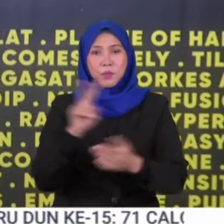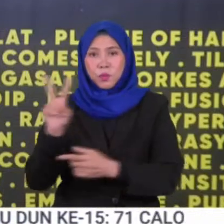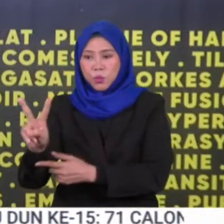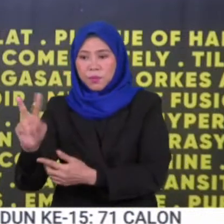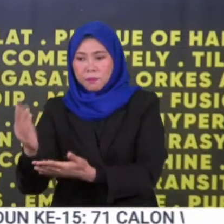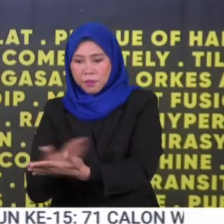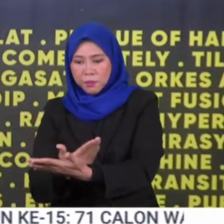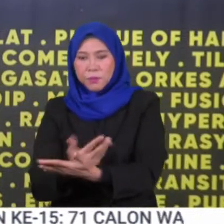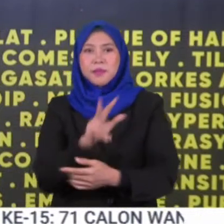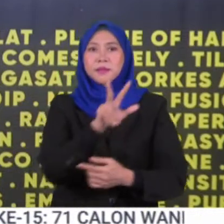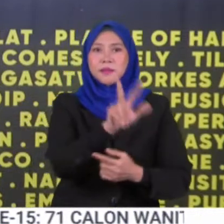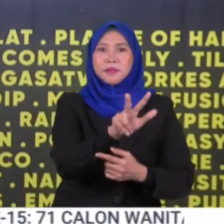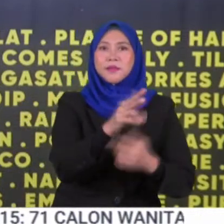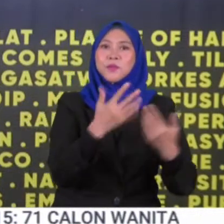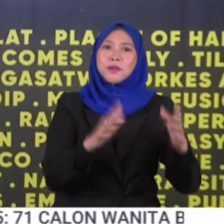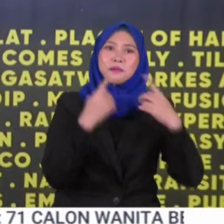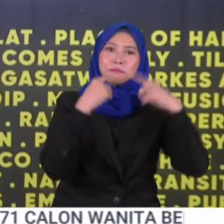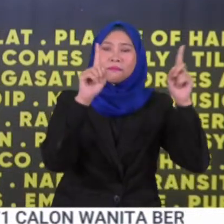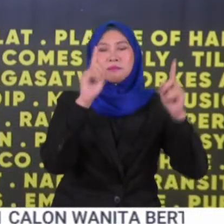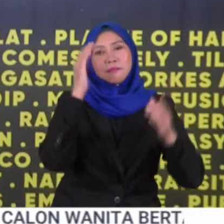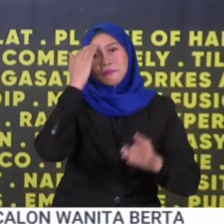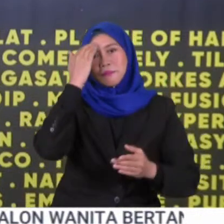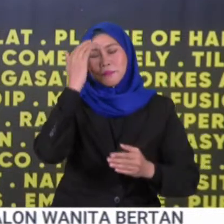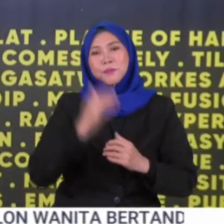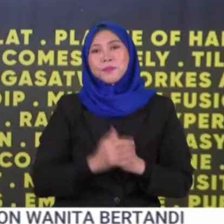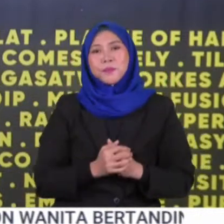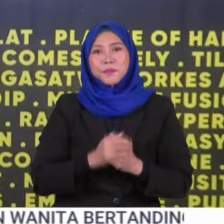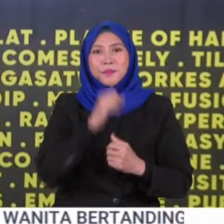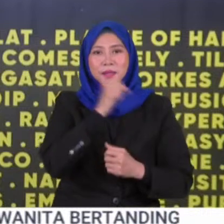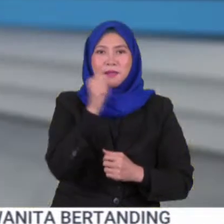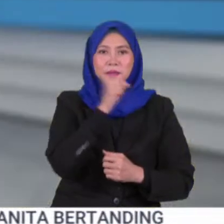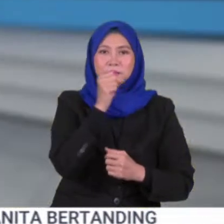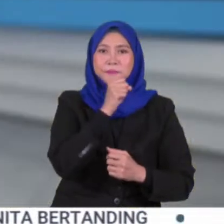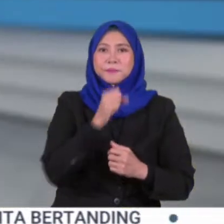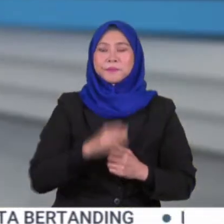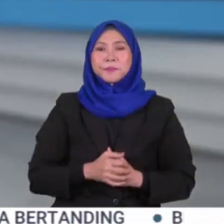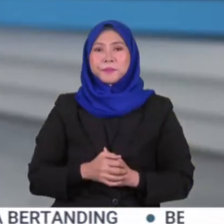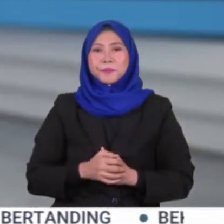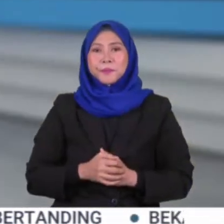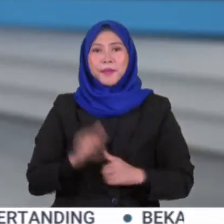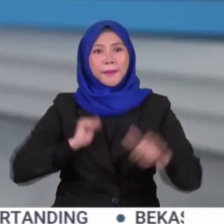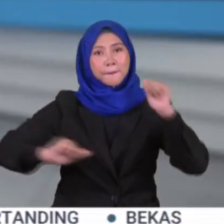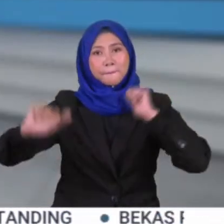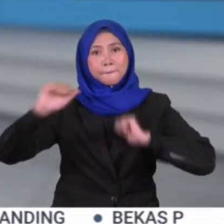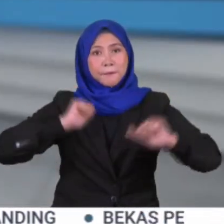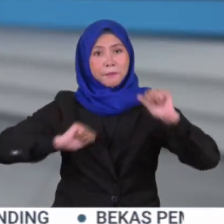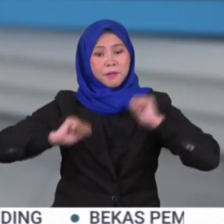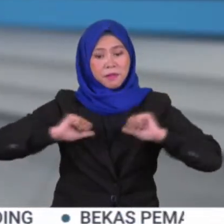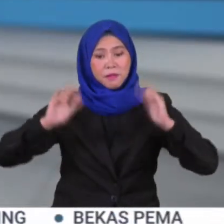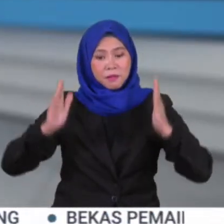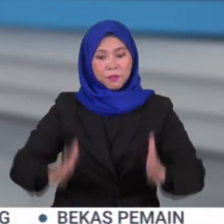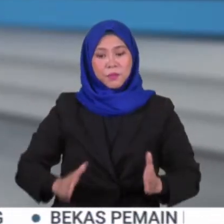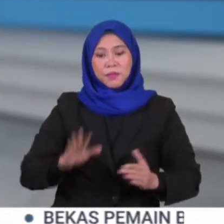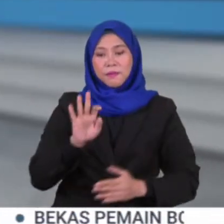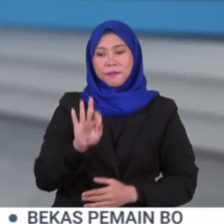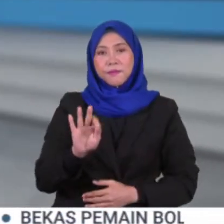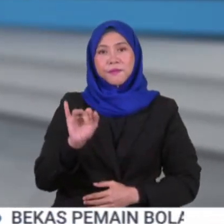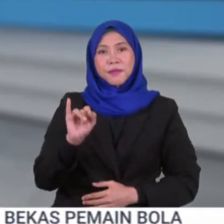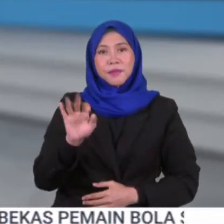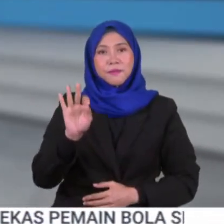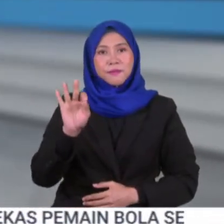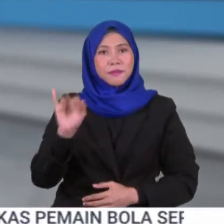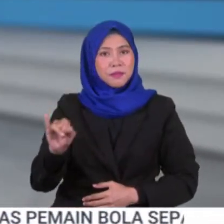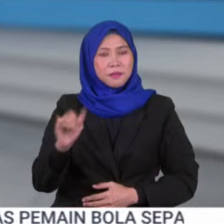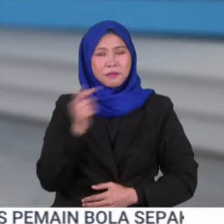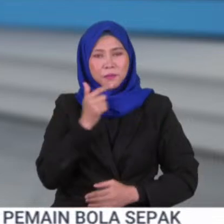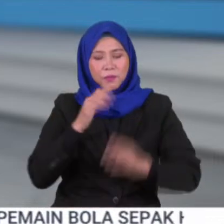baru, 3 lagu yang orang kenal lah. Dan Hasrat obviously memang akan ada lah. Pelakon meningkat naik, Fifi Azmi tidak mahu